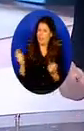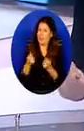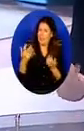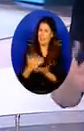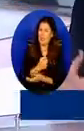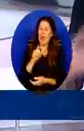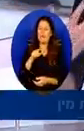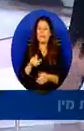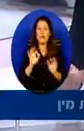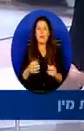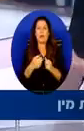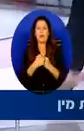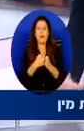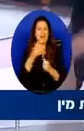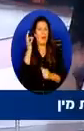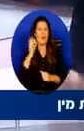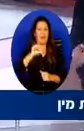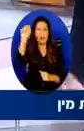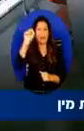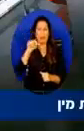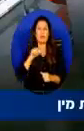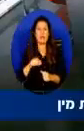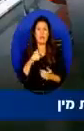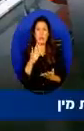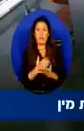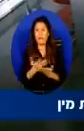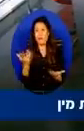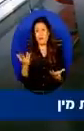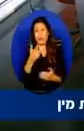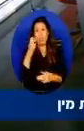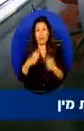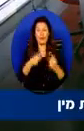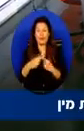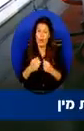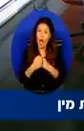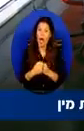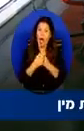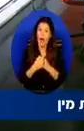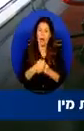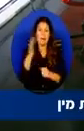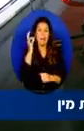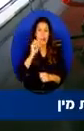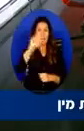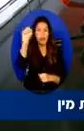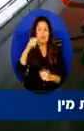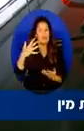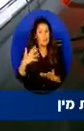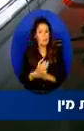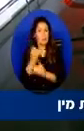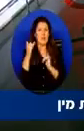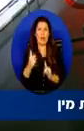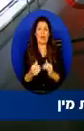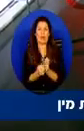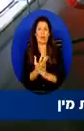המאבק הפמיניסטי. זה 300 לפחות, שנה של מאבק פמיניסטי שהביא ומביא לתוצאות האלה. ובעיקר לתובנות